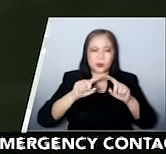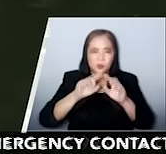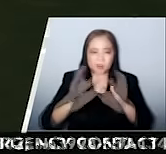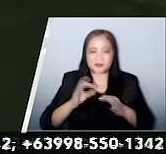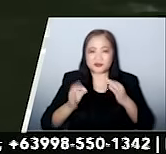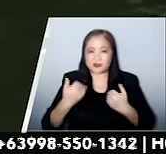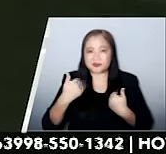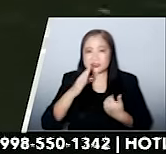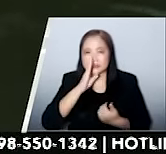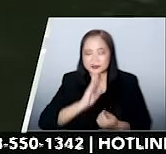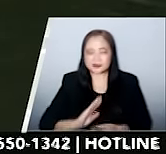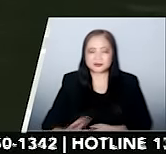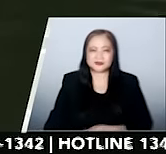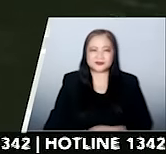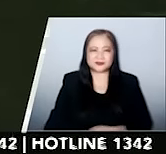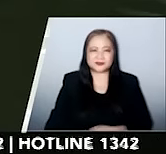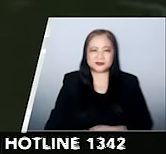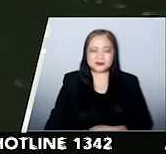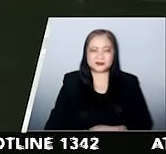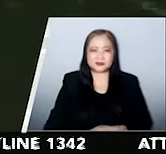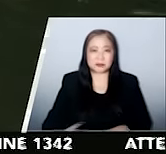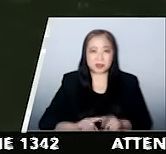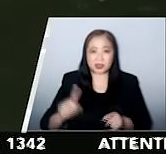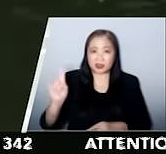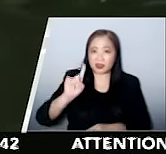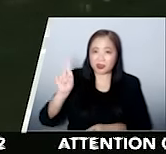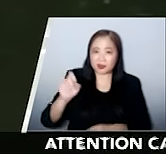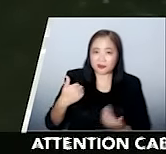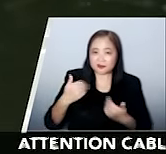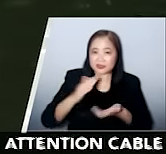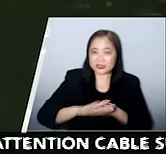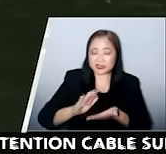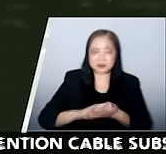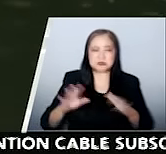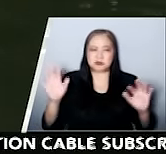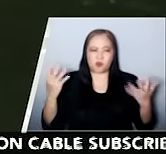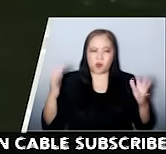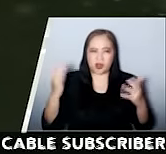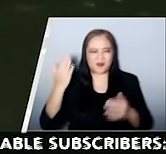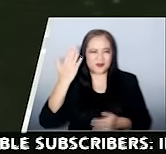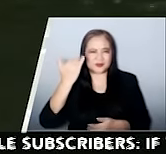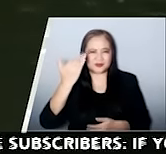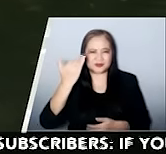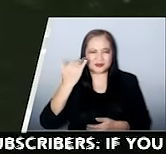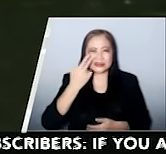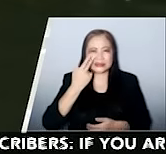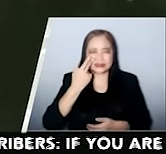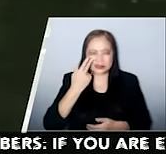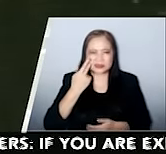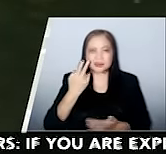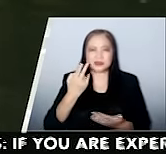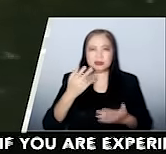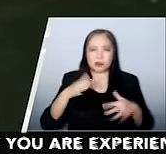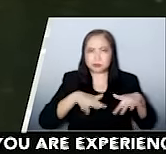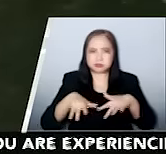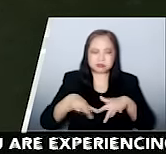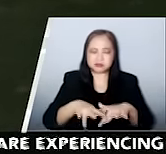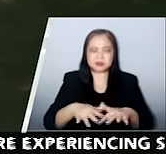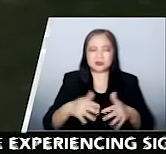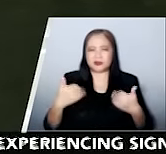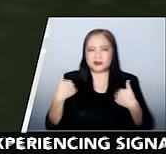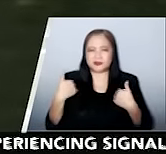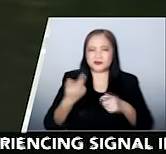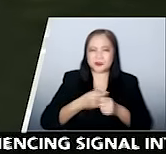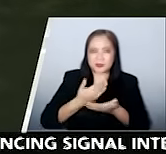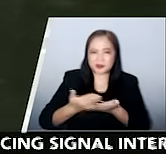ng kahoy. Pero yung tanong mo kung may naglilinis, wala pa dahil nakikita natin, inaanod pa eh. May mga nanggagaling pa sa mga